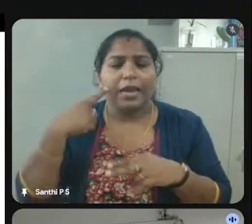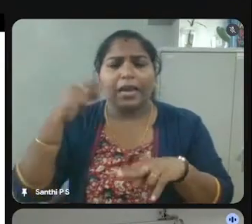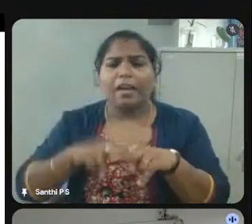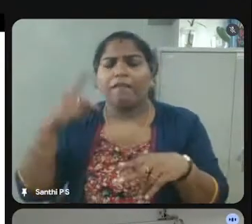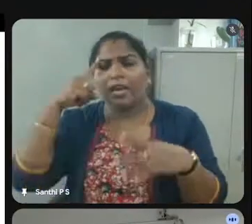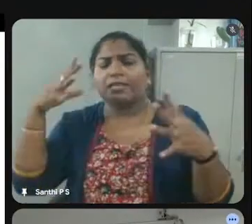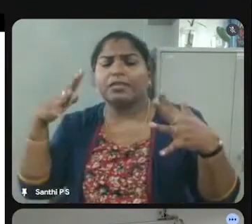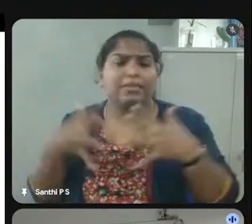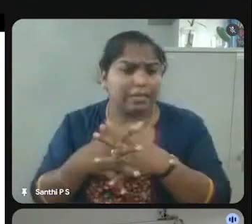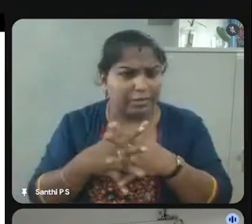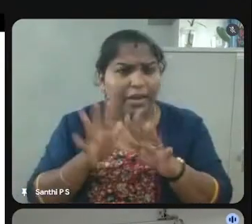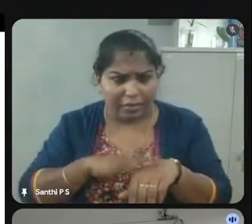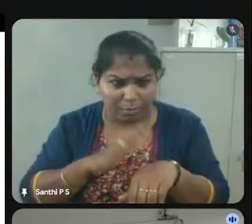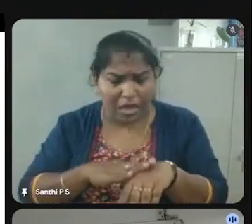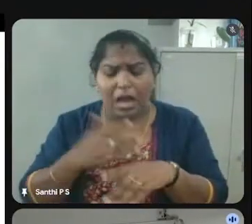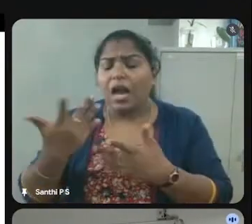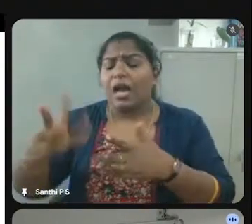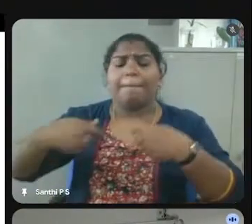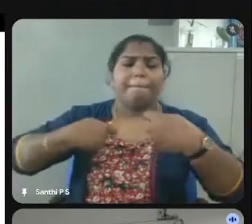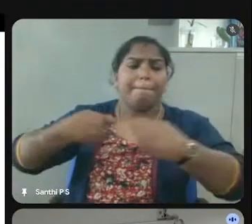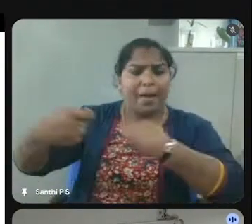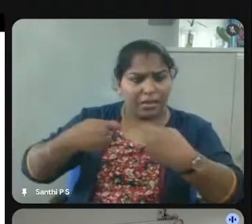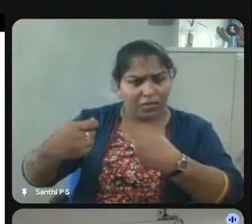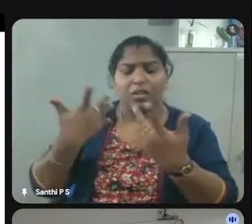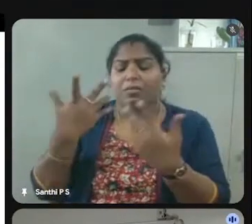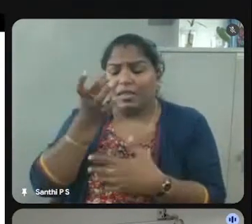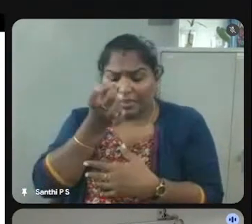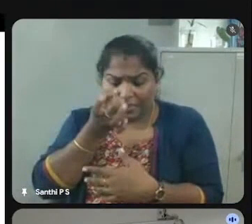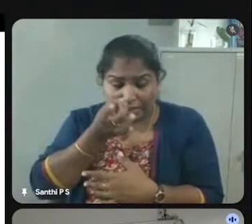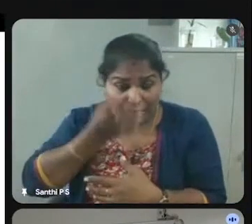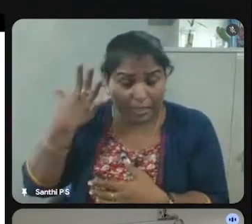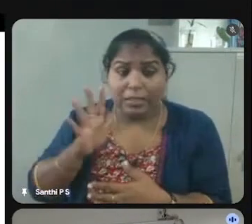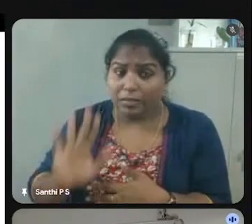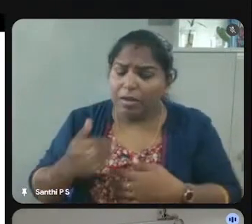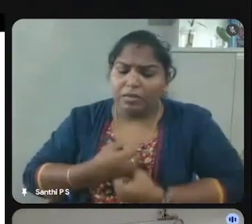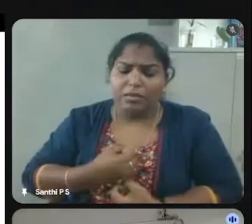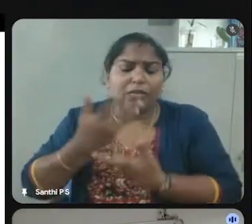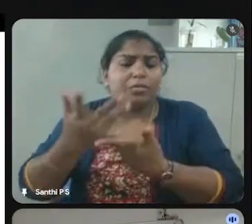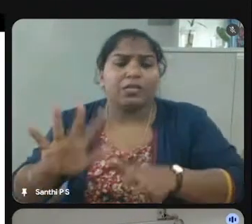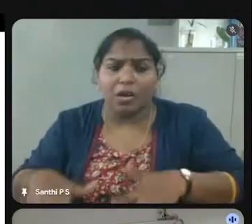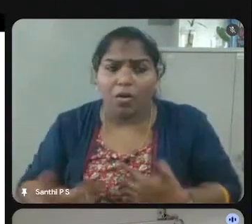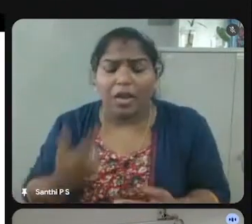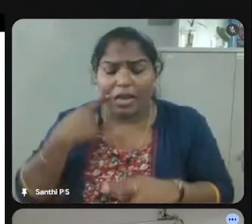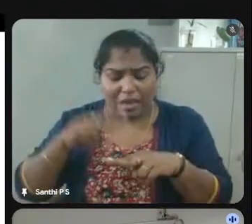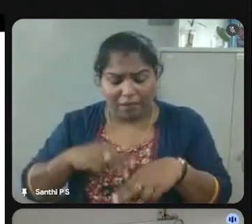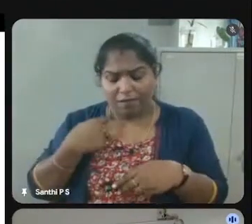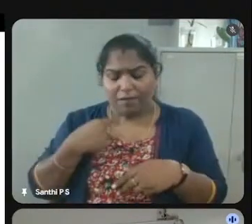അതിനെ എങ്ങനെ നേരിടുന്നു, നമ്മുടെ ദേഷ്യം നമ്മൾ എങ്ങനെയാണ് പ്രകടിപ്പിക്കുന്നത്, നമ്മുടെ സങ്കടം നമ്മൾ എങ്ങനെയാണ് പ്രകടിപ്പിക്കുന്നത്, നമ്മുടെ തോൽവി നമ്മൾ